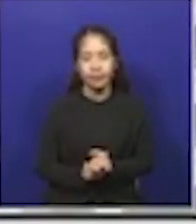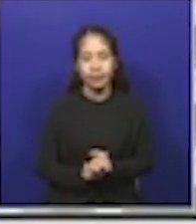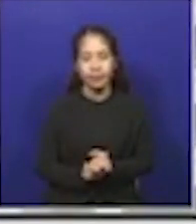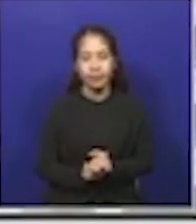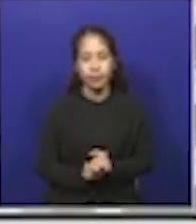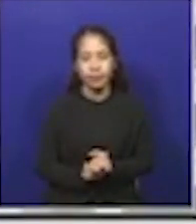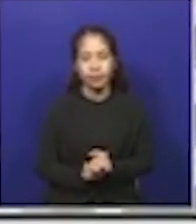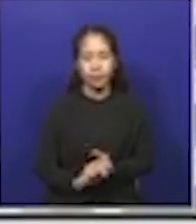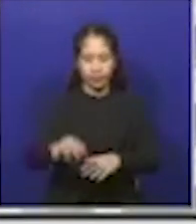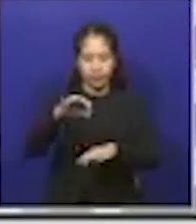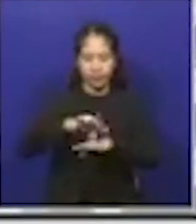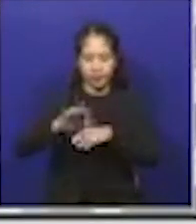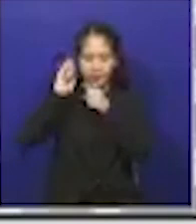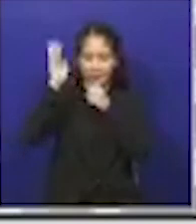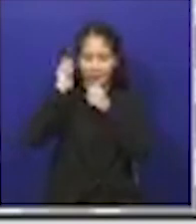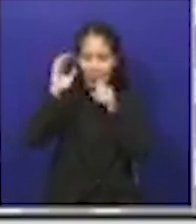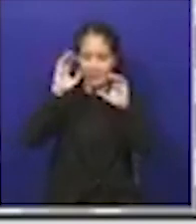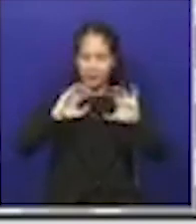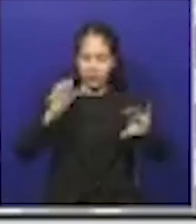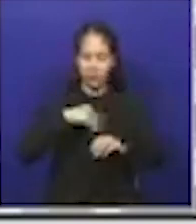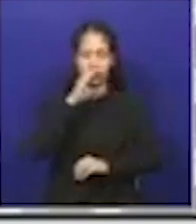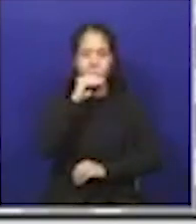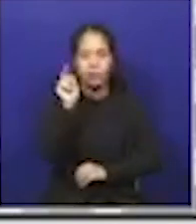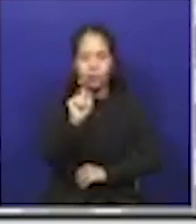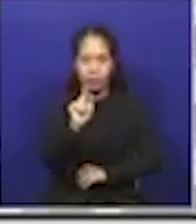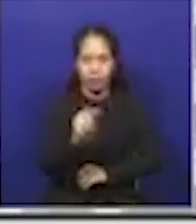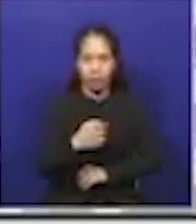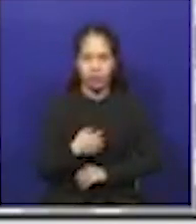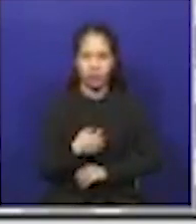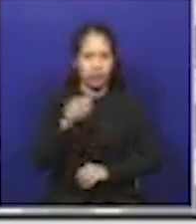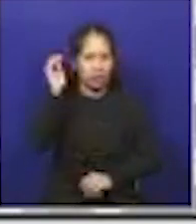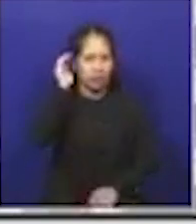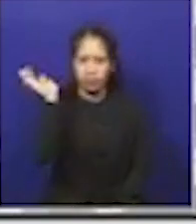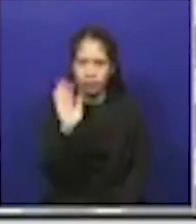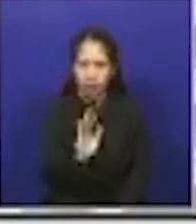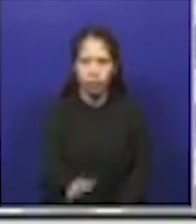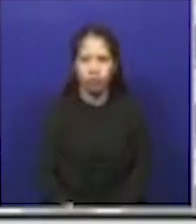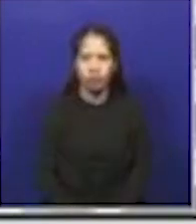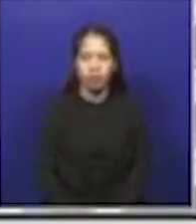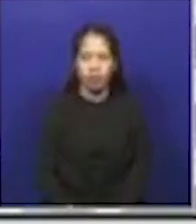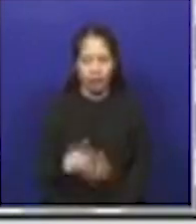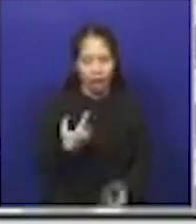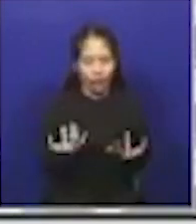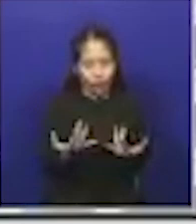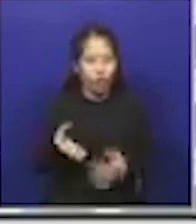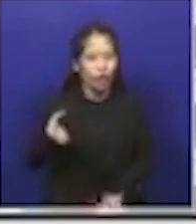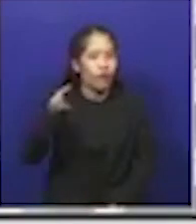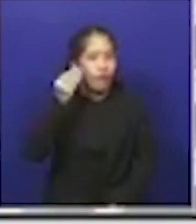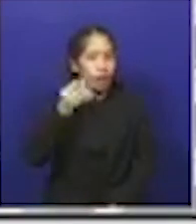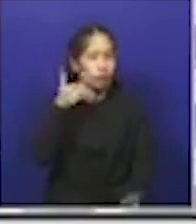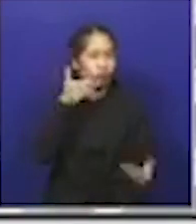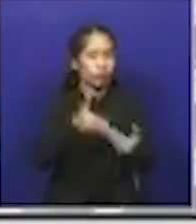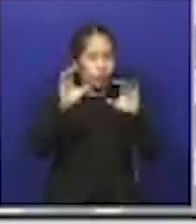โฆษกรัฐบาลออกมาประกาศว่าอย่าเชื่อให้ฟังรัฐบาล